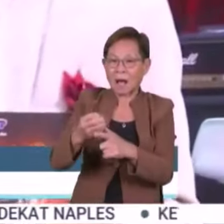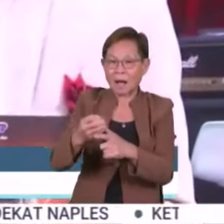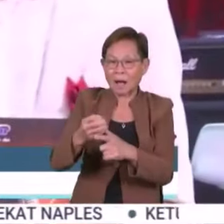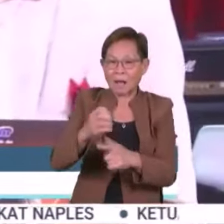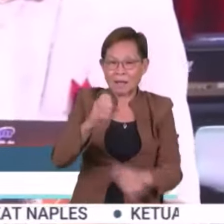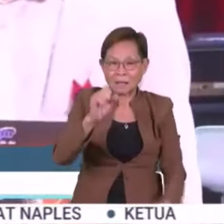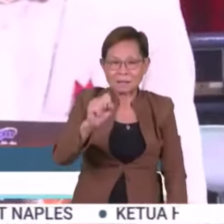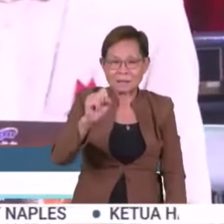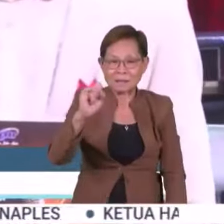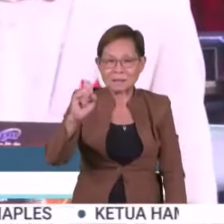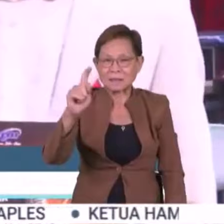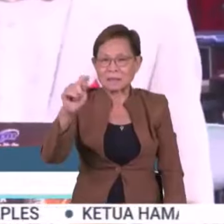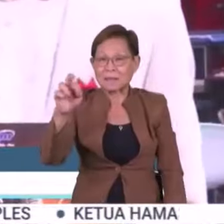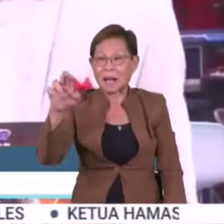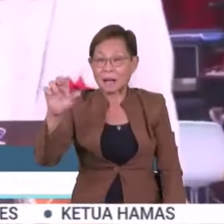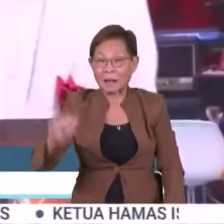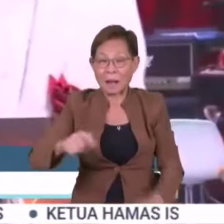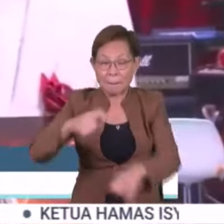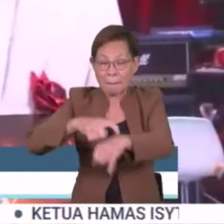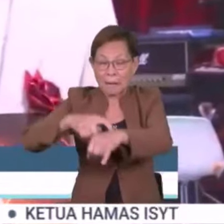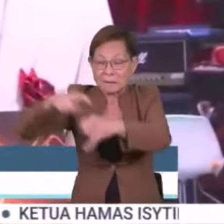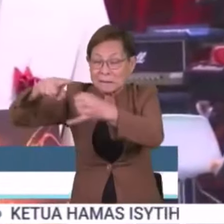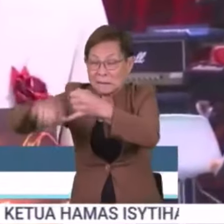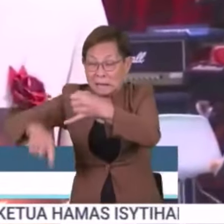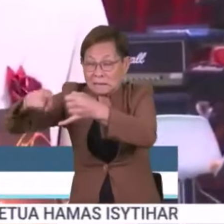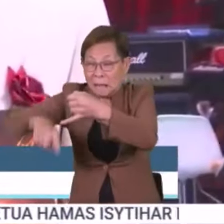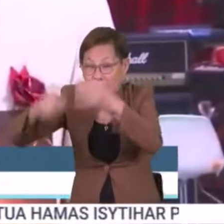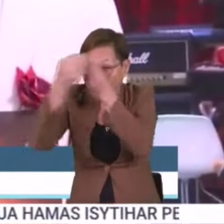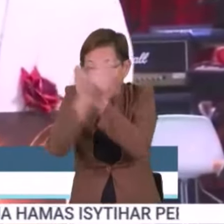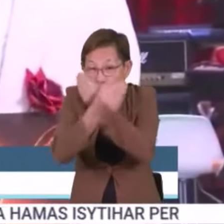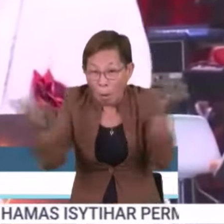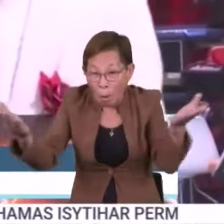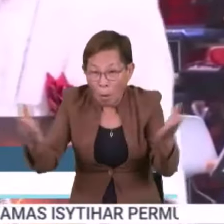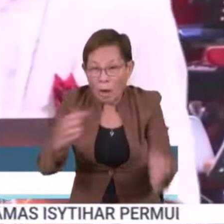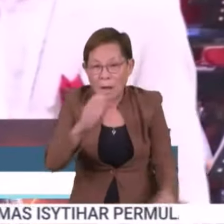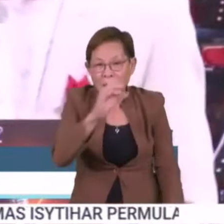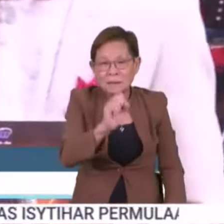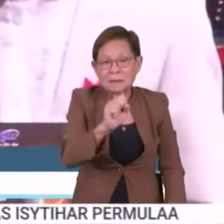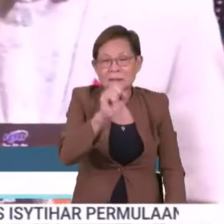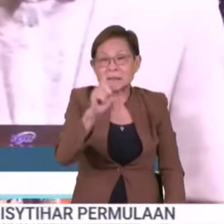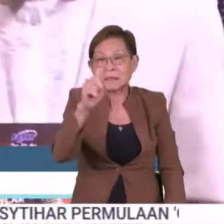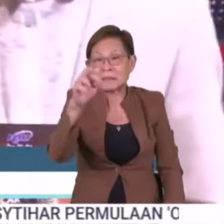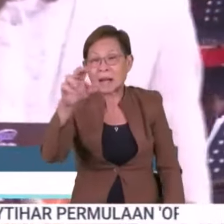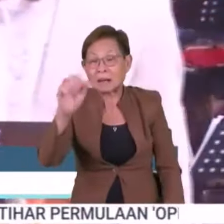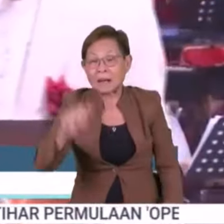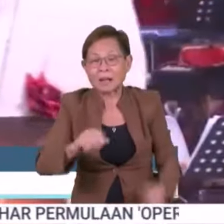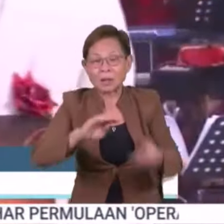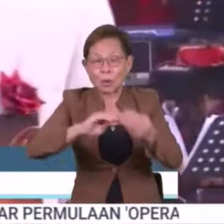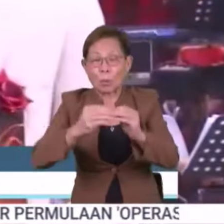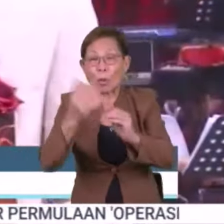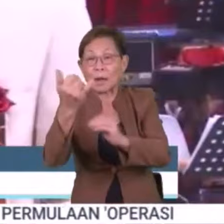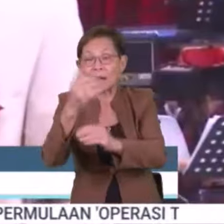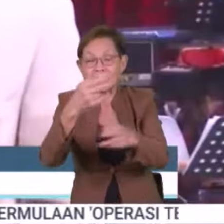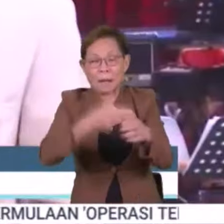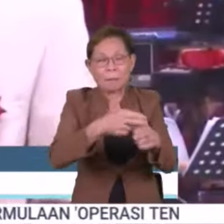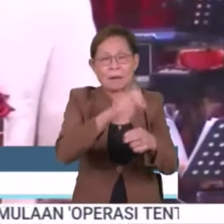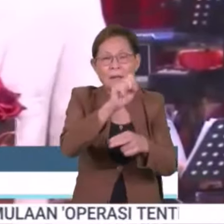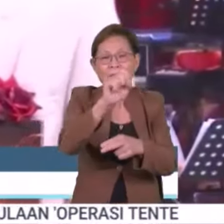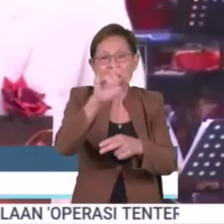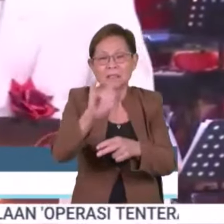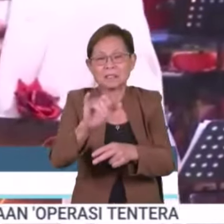Sitara yang saat-saat akhir Tadi diumumkan iitu Sitara keenam iaitu Shahrul ya